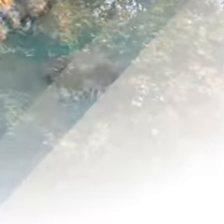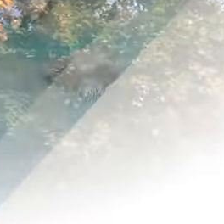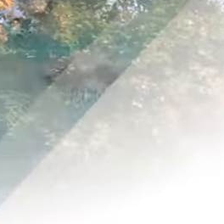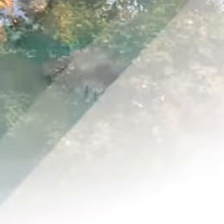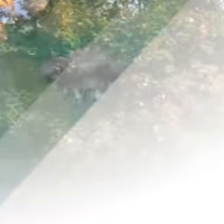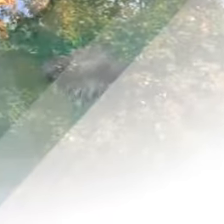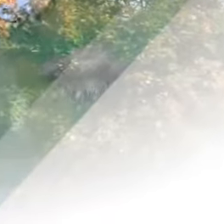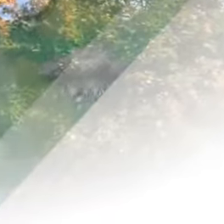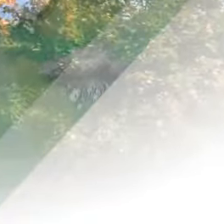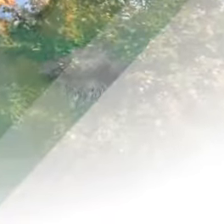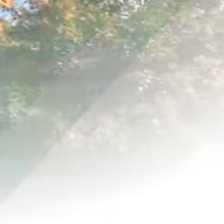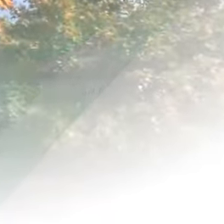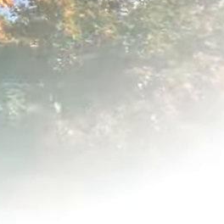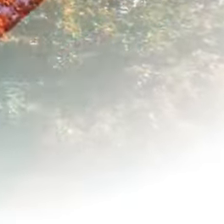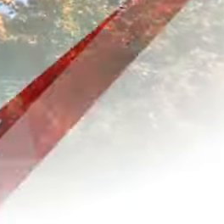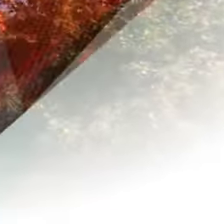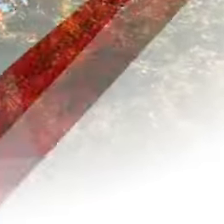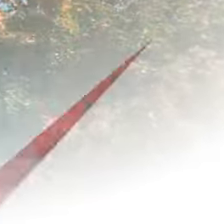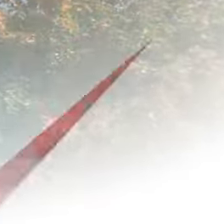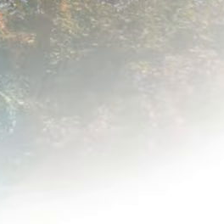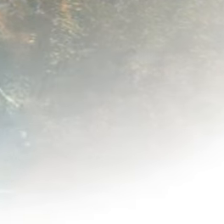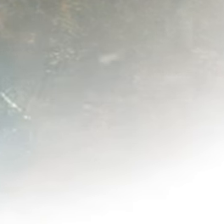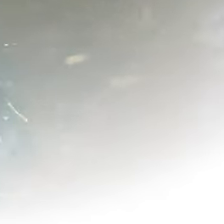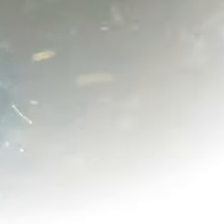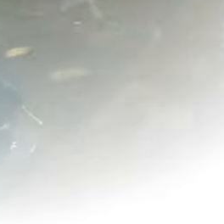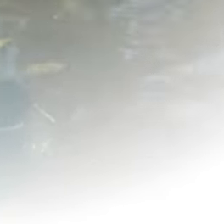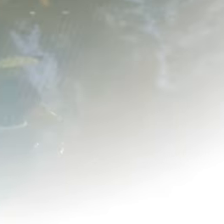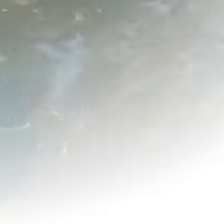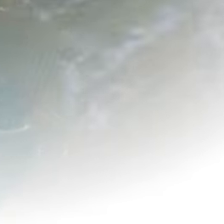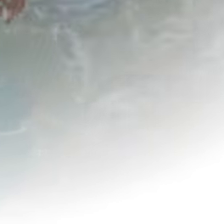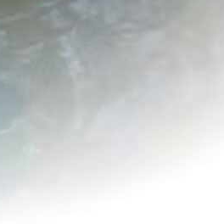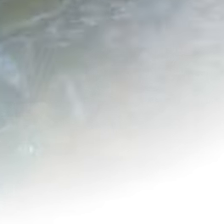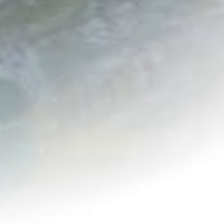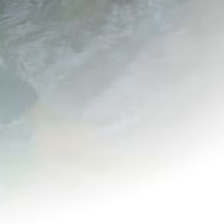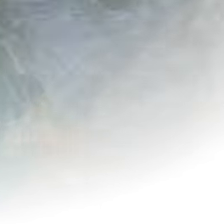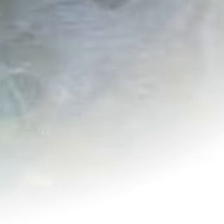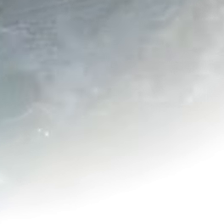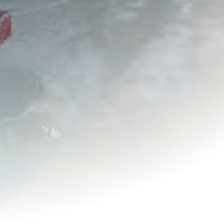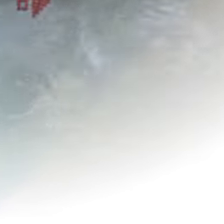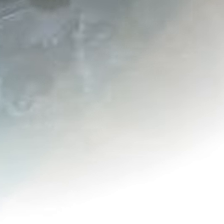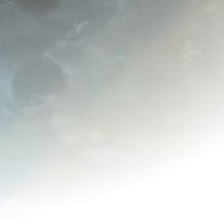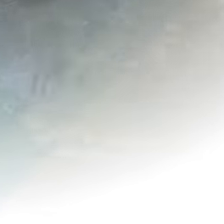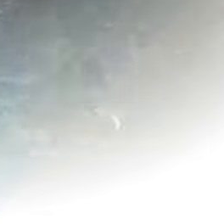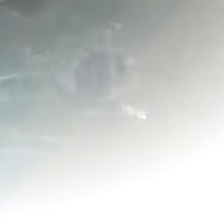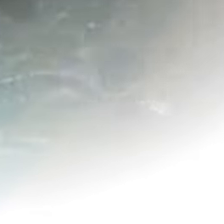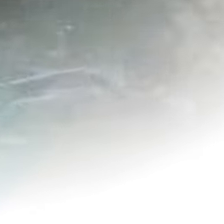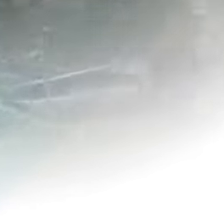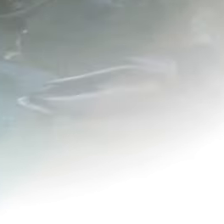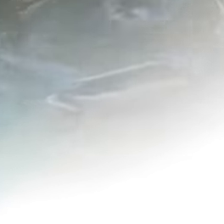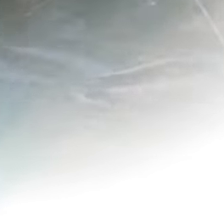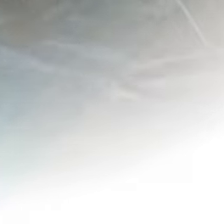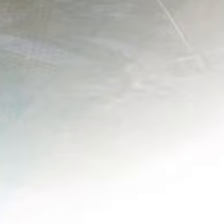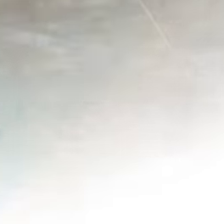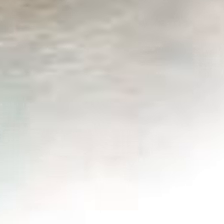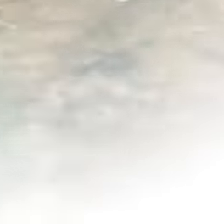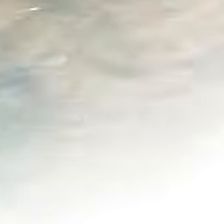на больш спрыяльны час. Дзень спрыяльны для самааналіза. Калі ўдасца разабраць памылкі і зрабіць